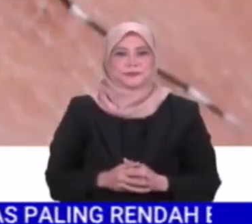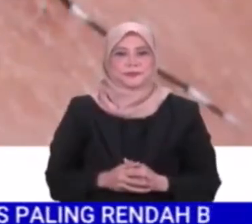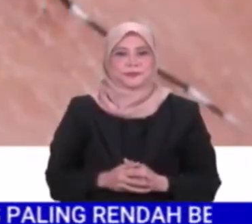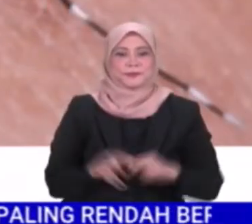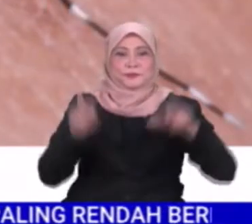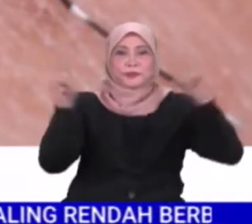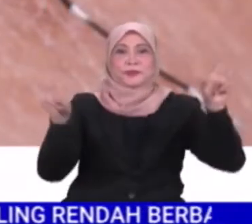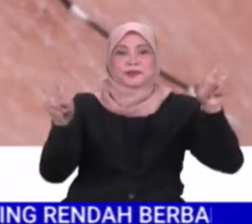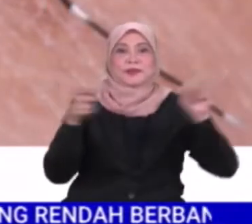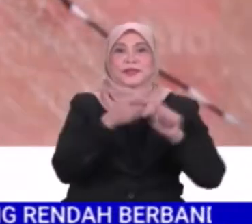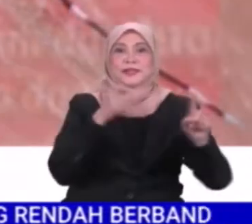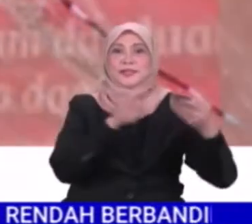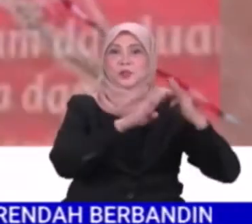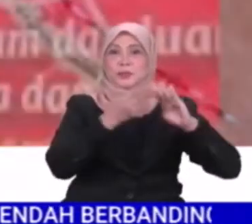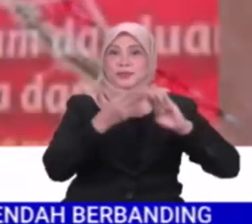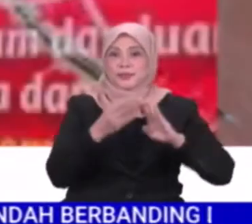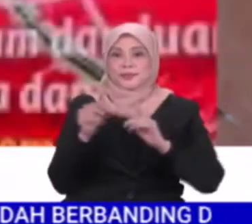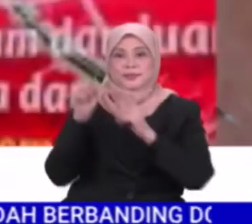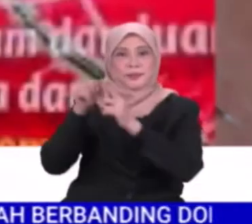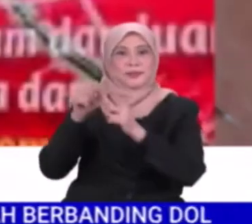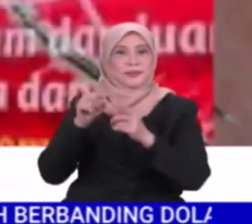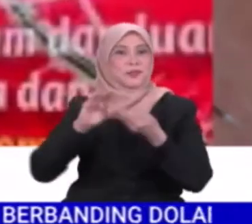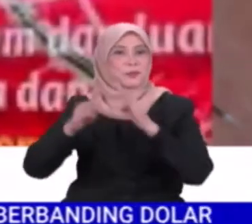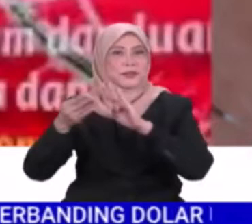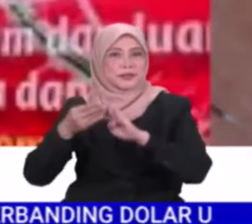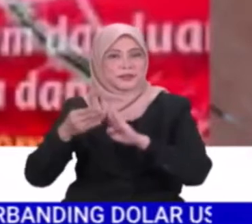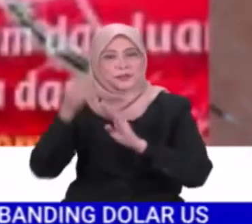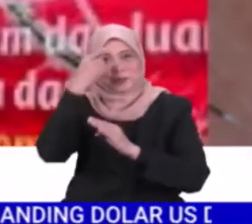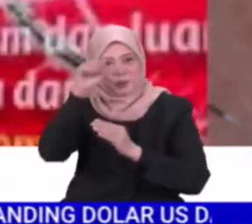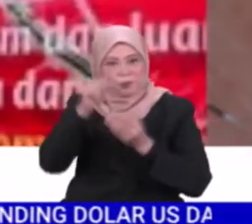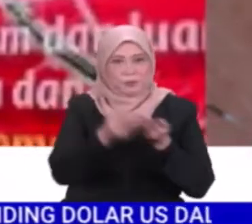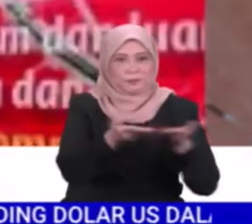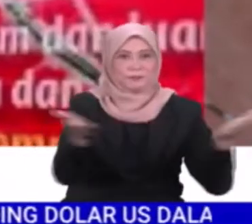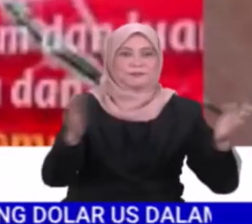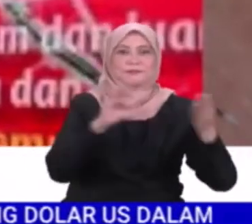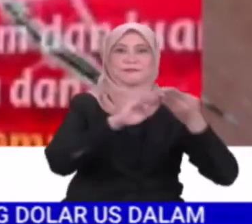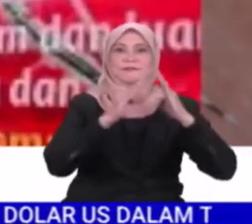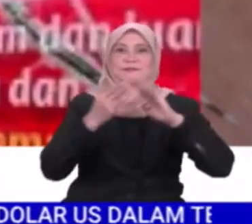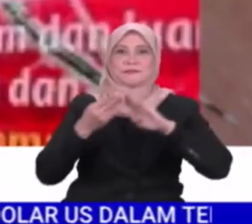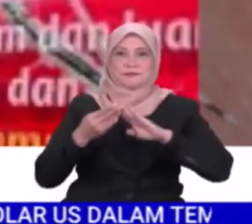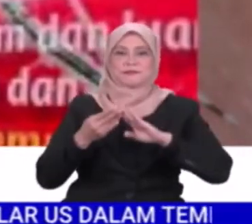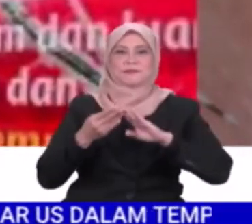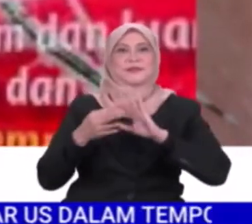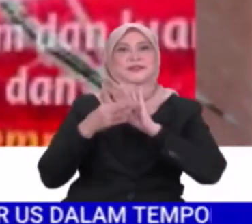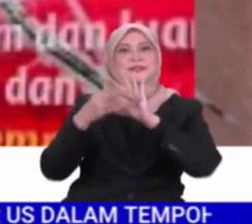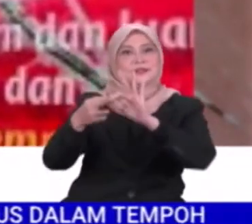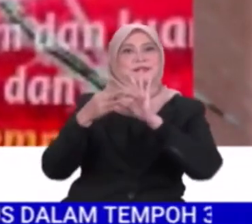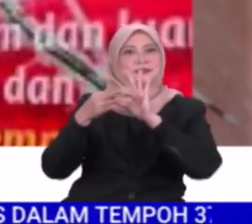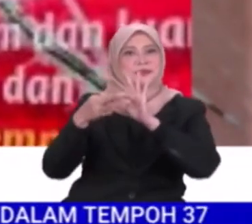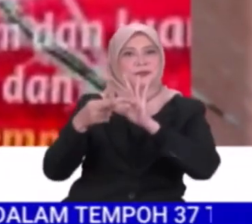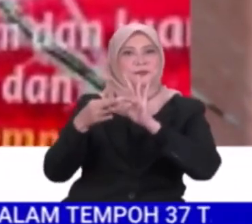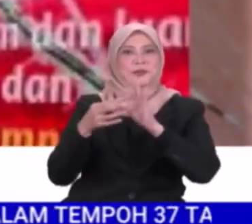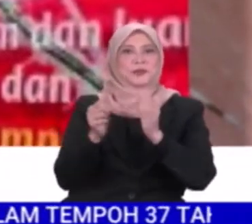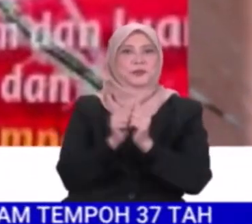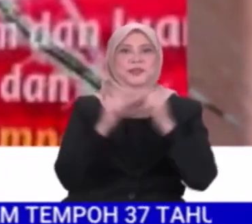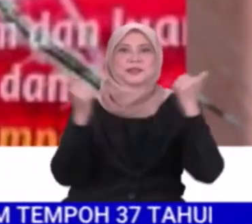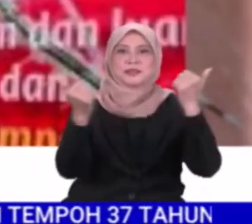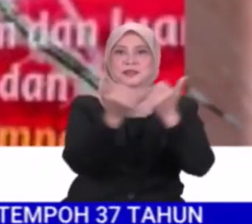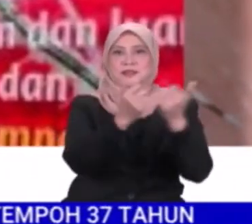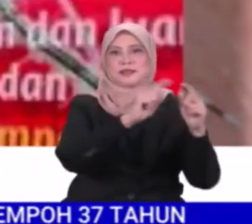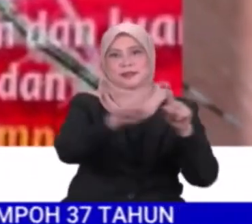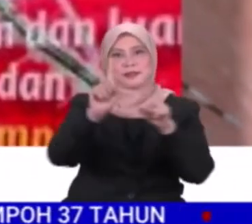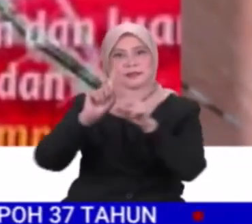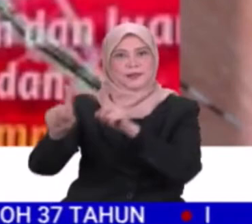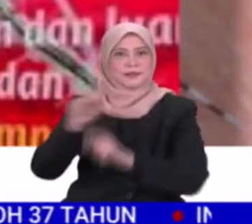Slogan dari komuniti kepada komuniti untuk komuniti diangkat dengan menjalin kerjasama erat bersama agensi